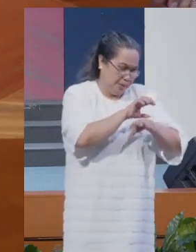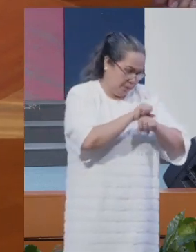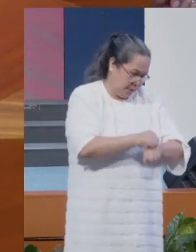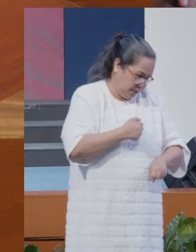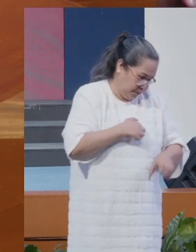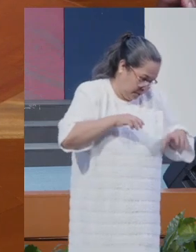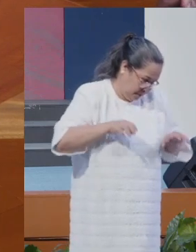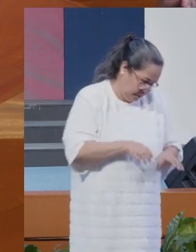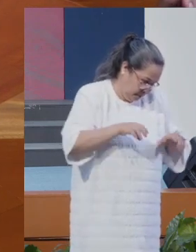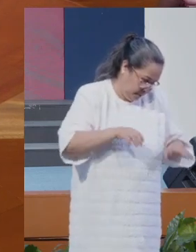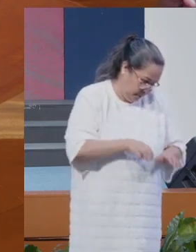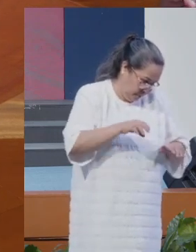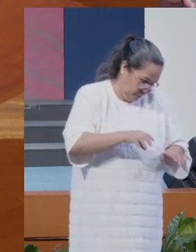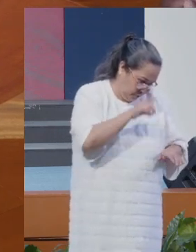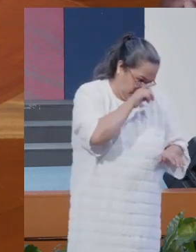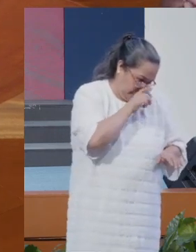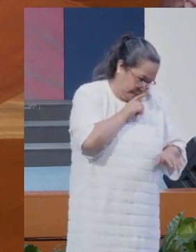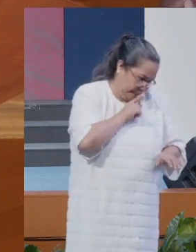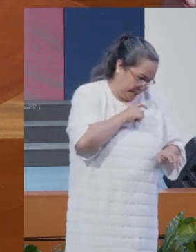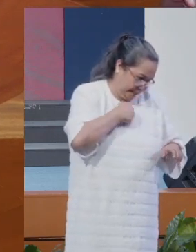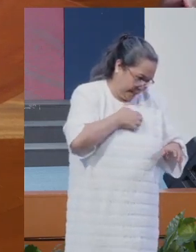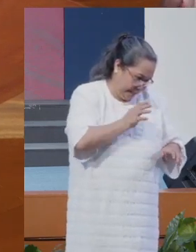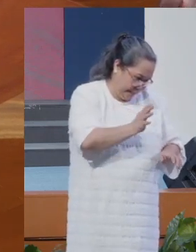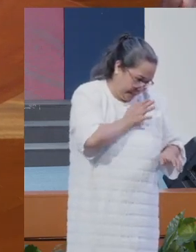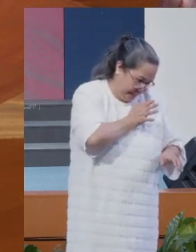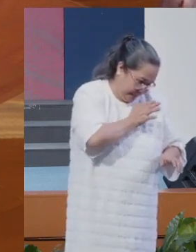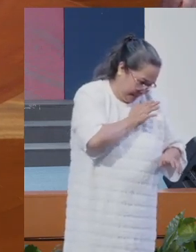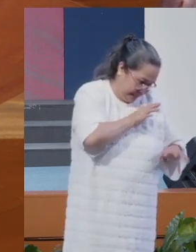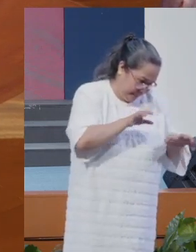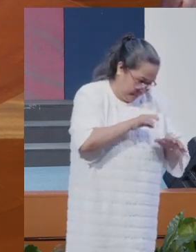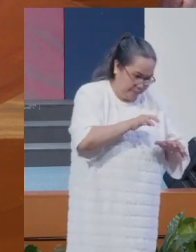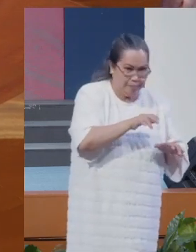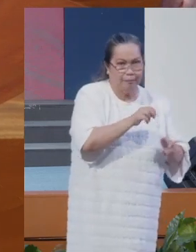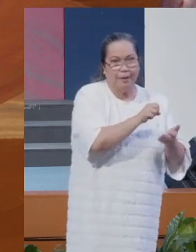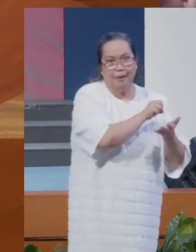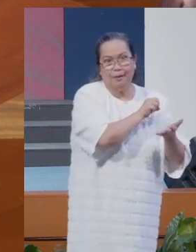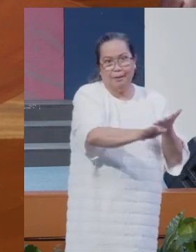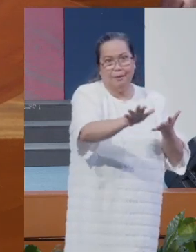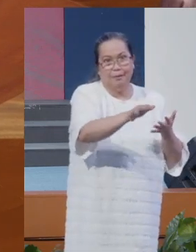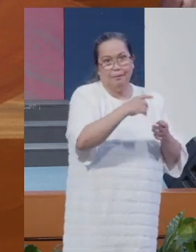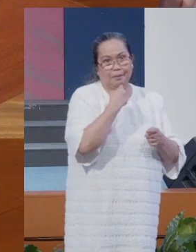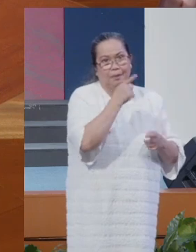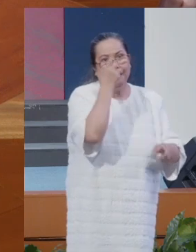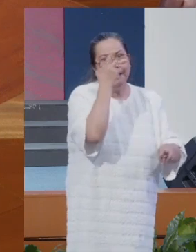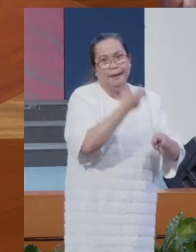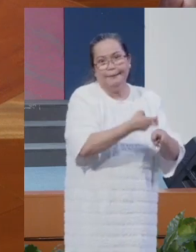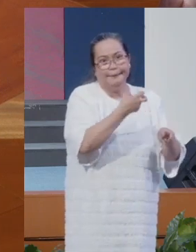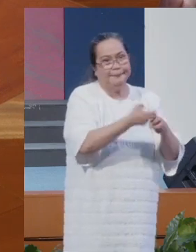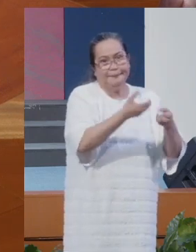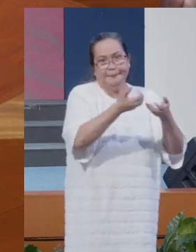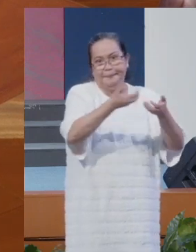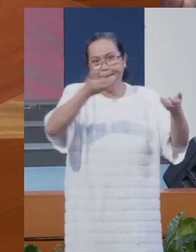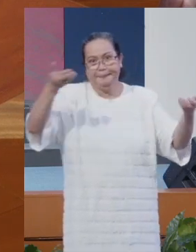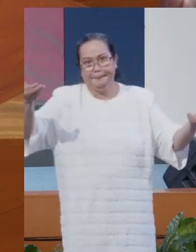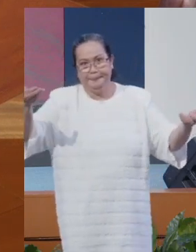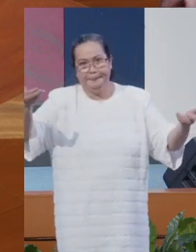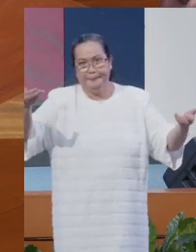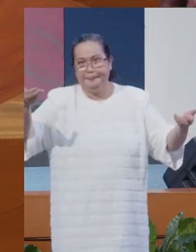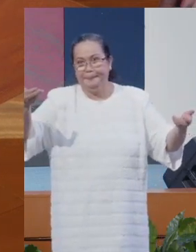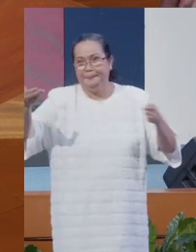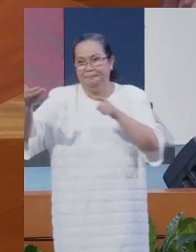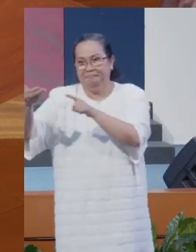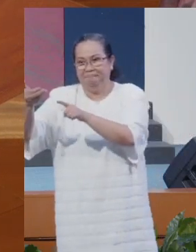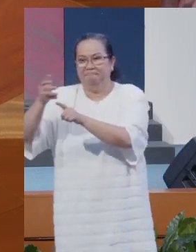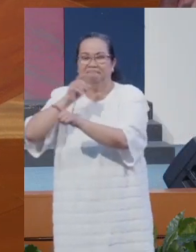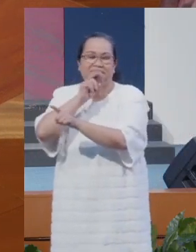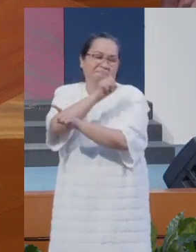lumang relihiyon, ang makataong relihiyon, ang relihiyon na ayon sa gawa, mabubuting gawa,